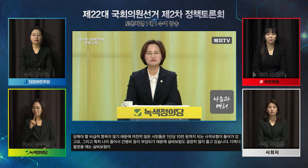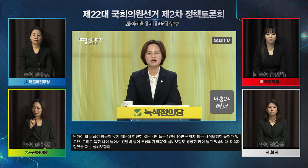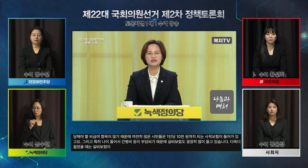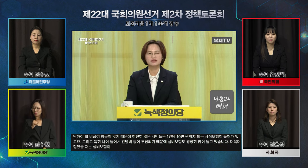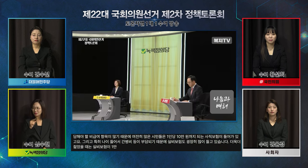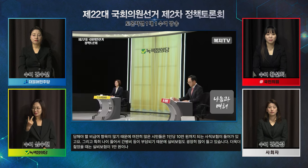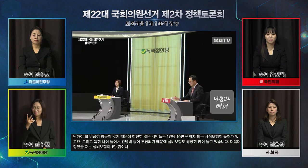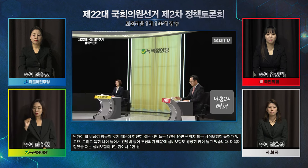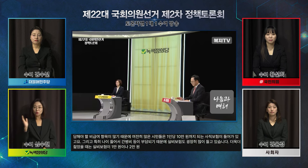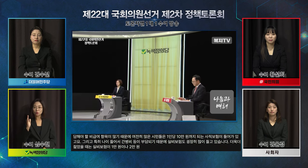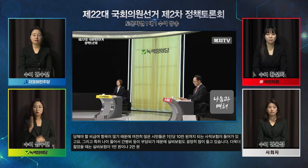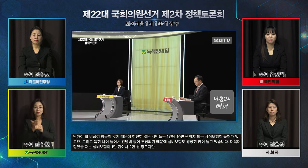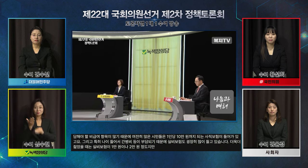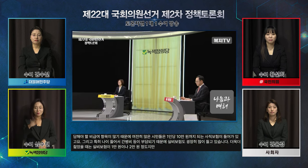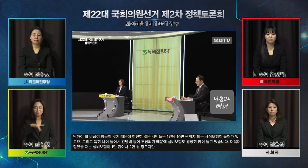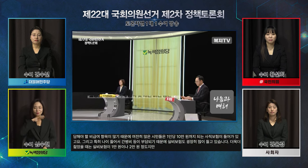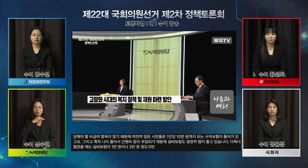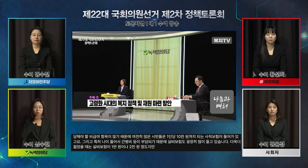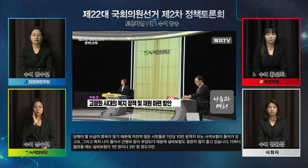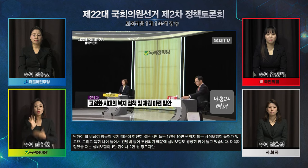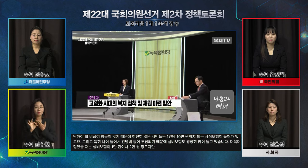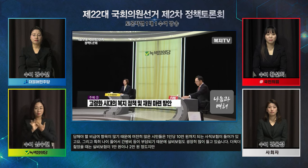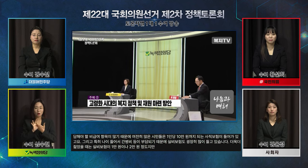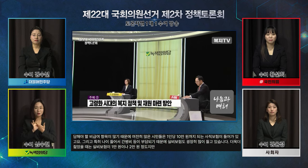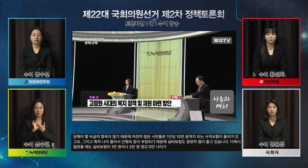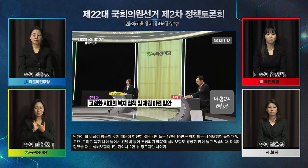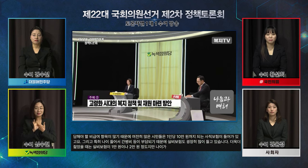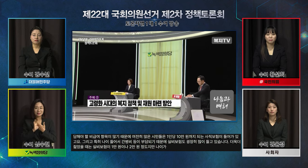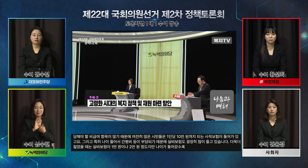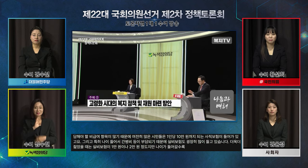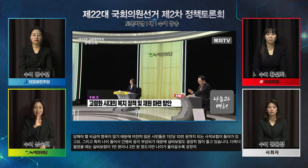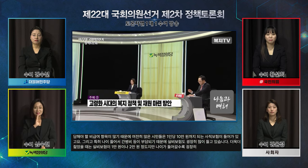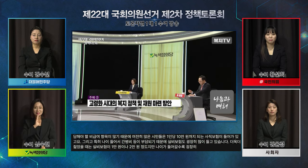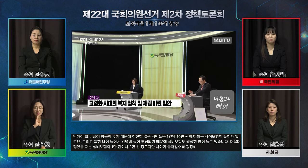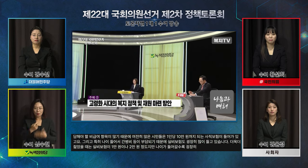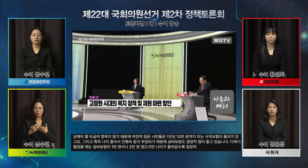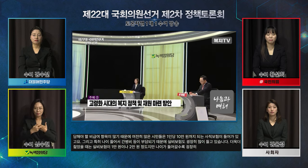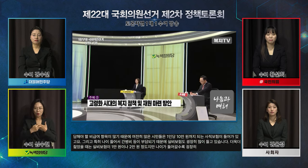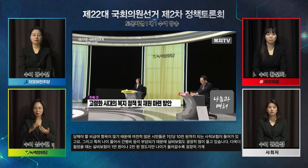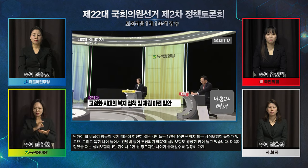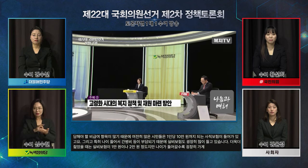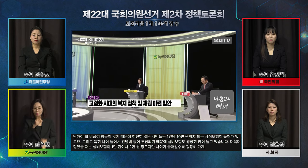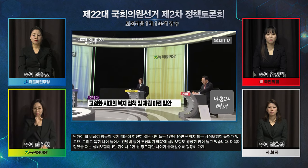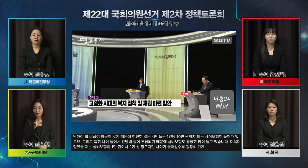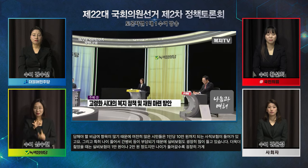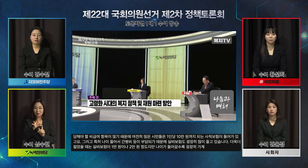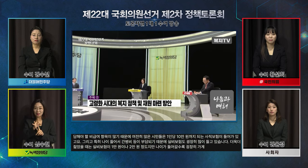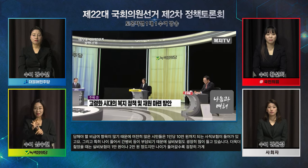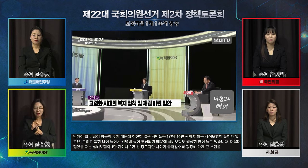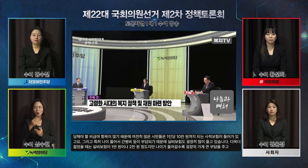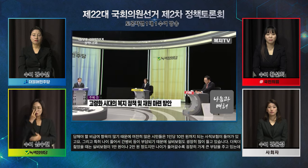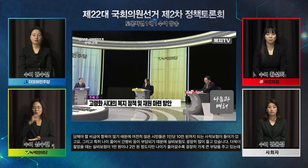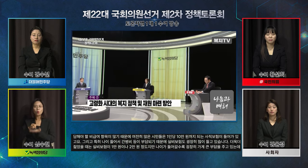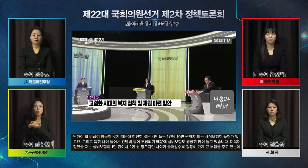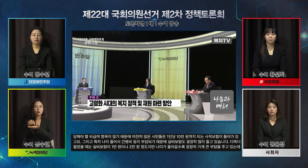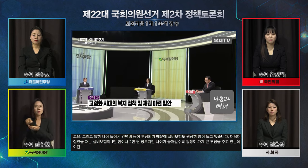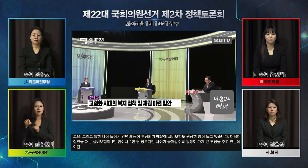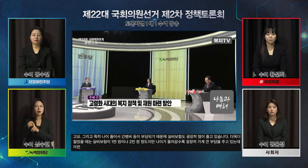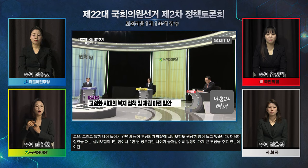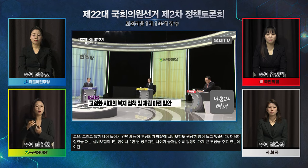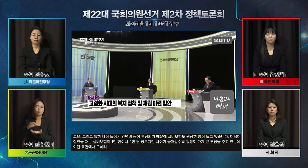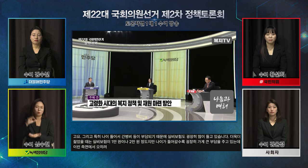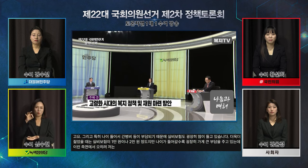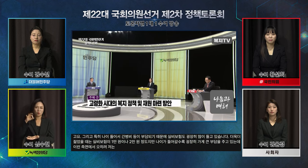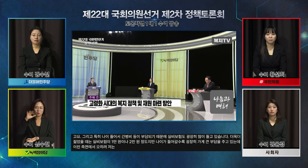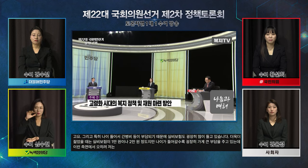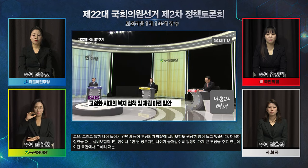정도이지만 나이가 들어갈수록 굉장히 가게에 큰 부담을 주고 있는데 이런 측면에서 오히려 저는